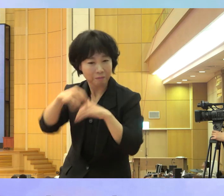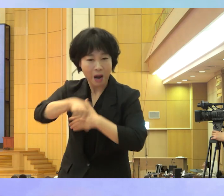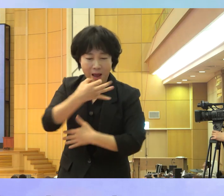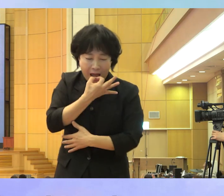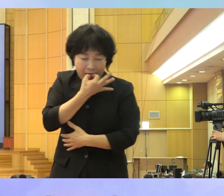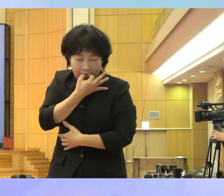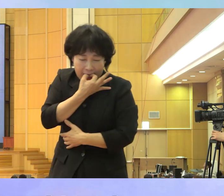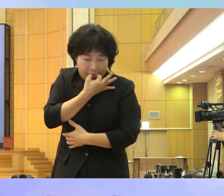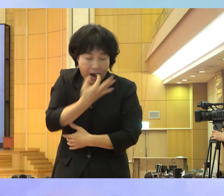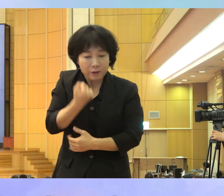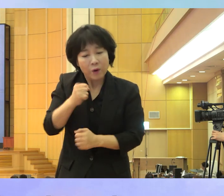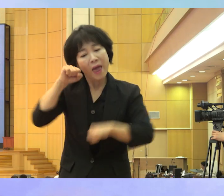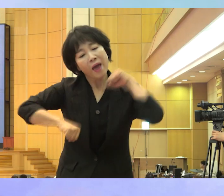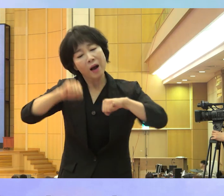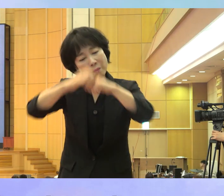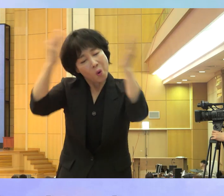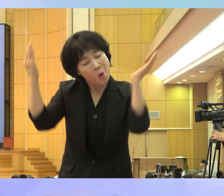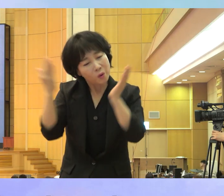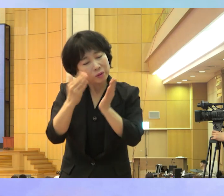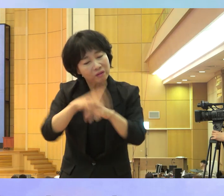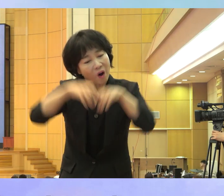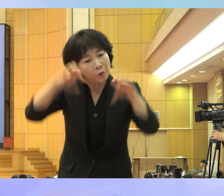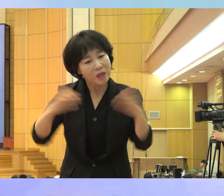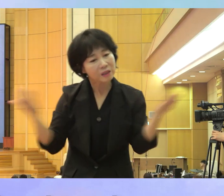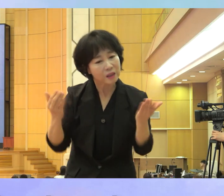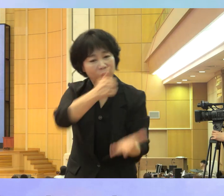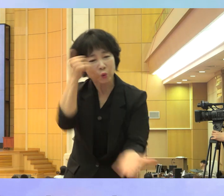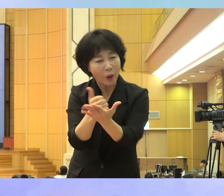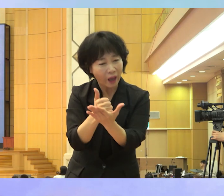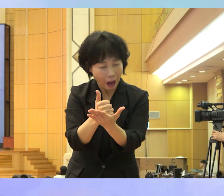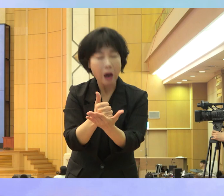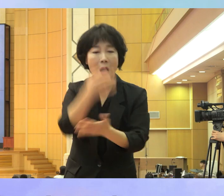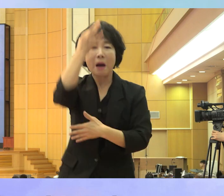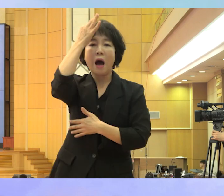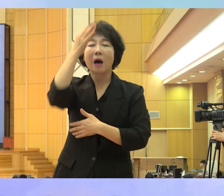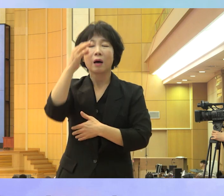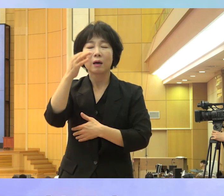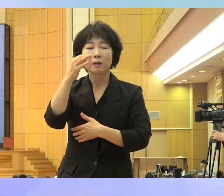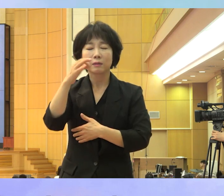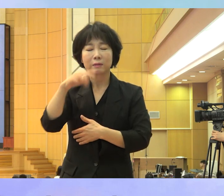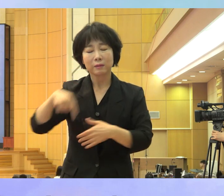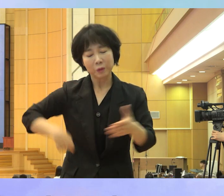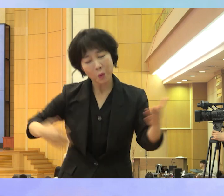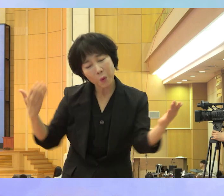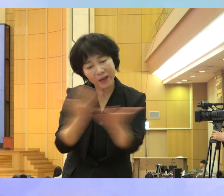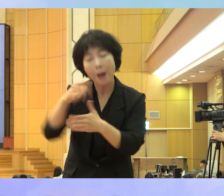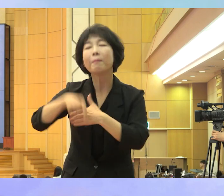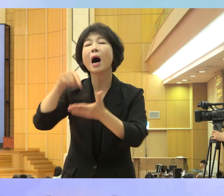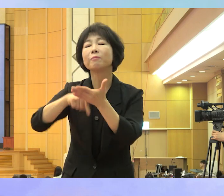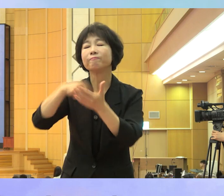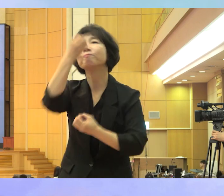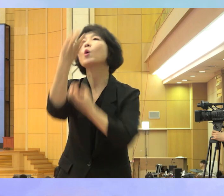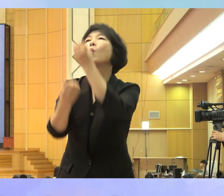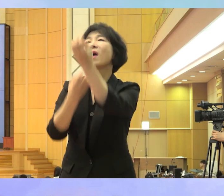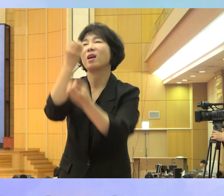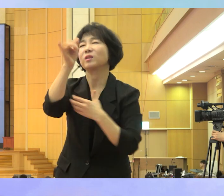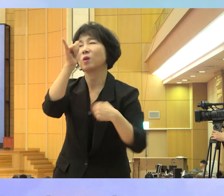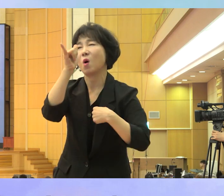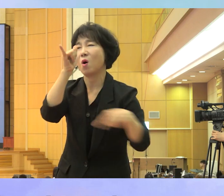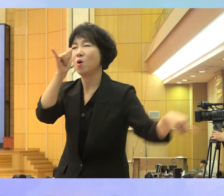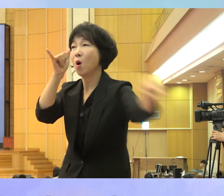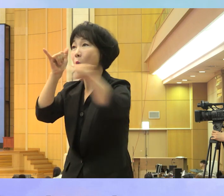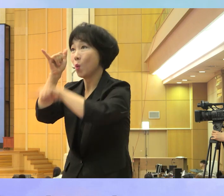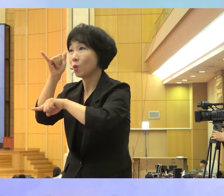하여 행했던 모든 헛된 것을 이 시간에 시에리와 같은 마음으로 회개하고 고백하오니